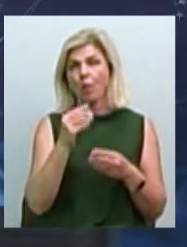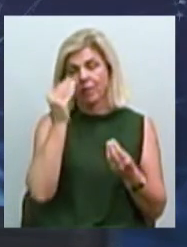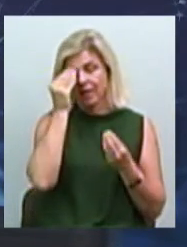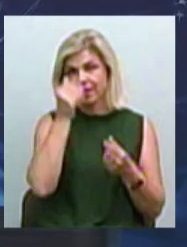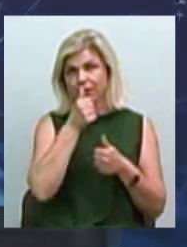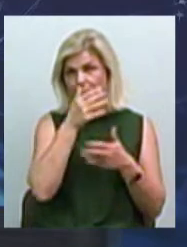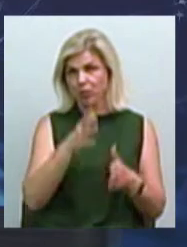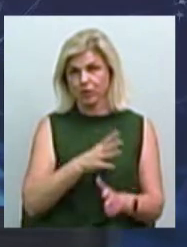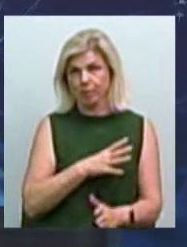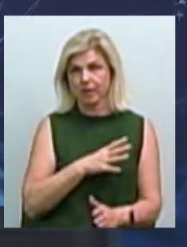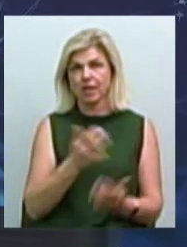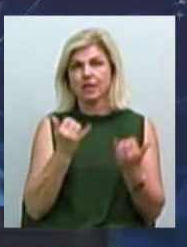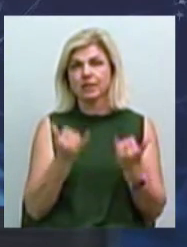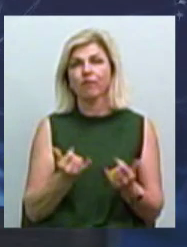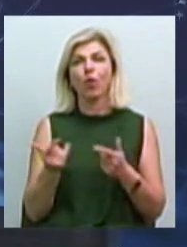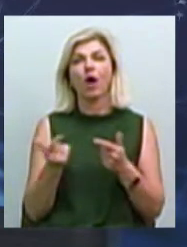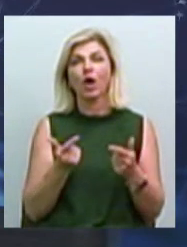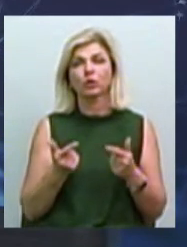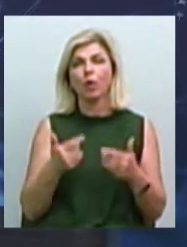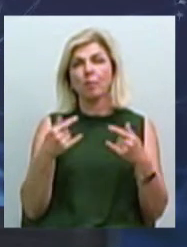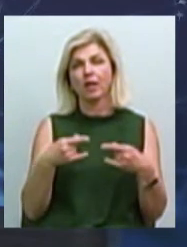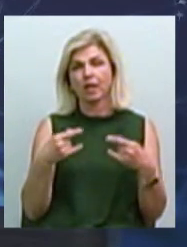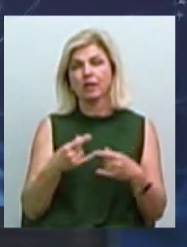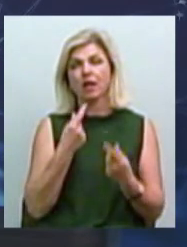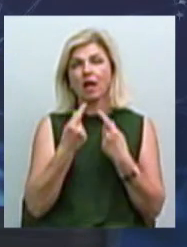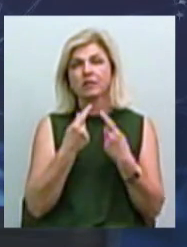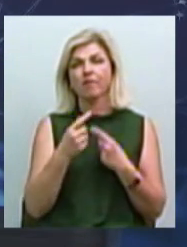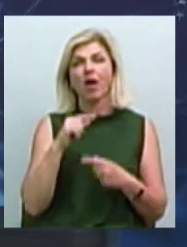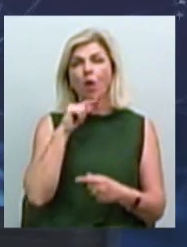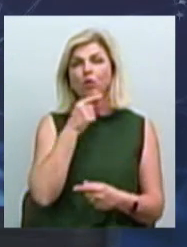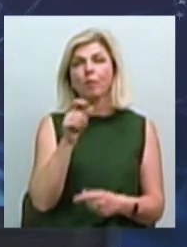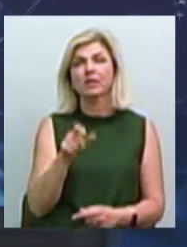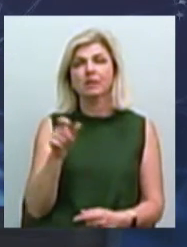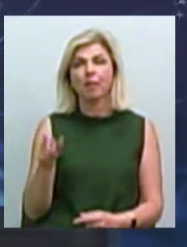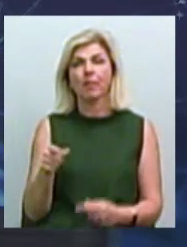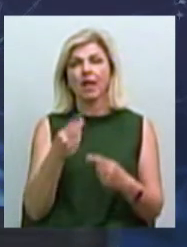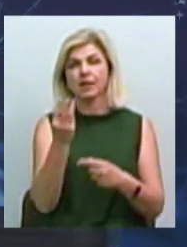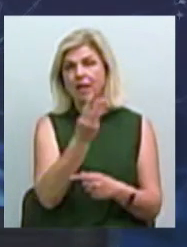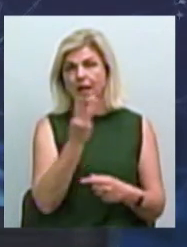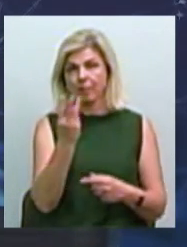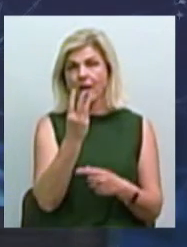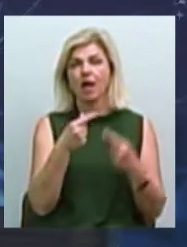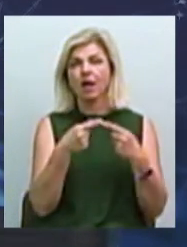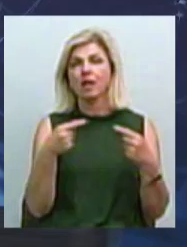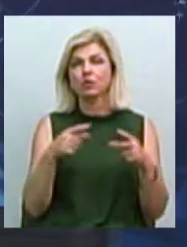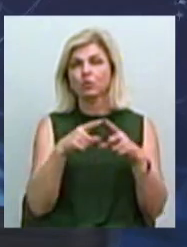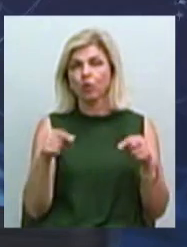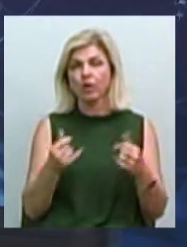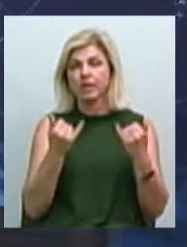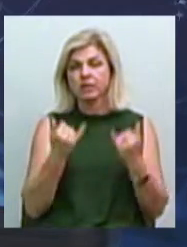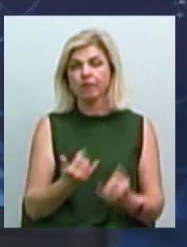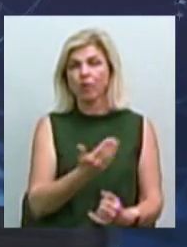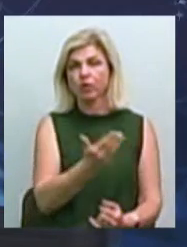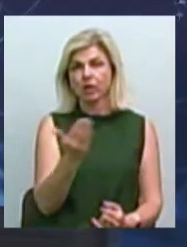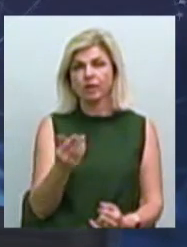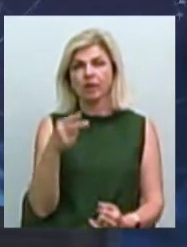сегодня, готовясь к передаче, беседовал с тремя экономистами самых разных школ, но все эти люди сегодня, в